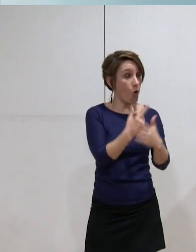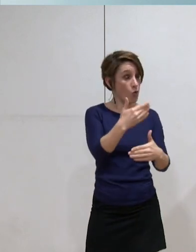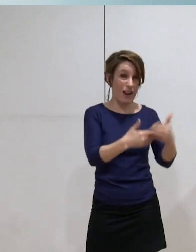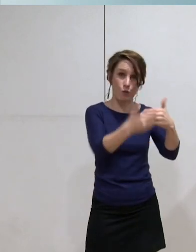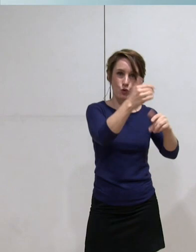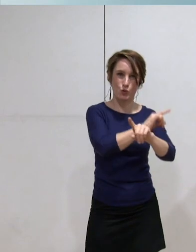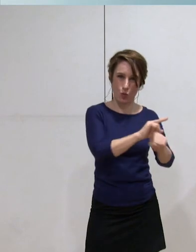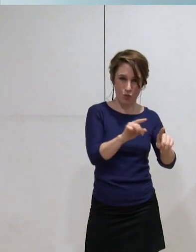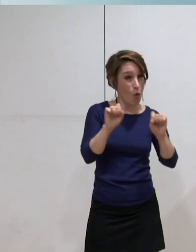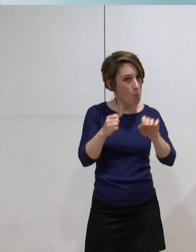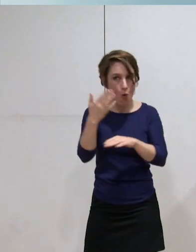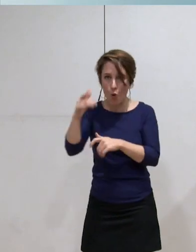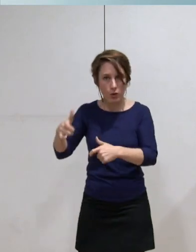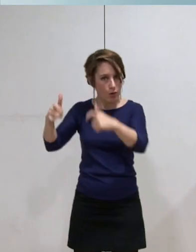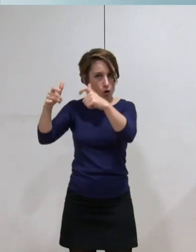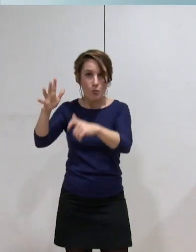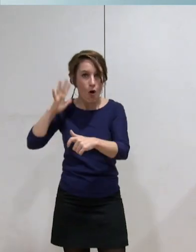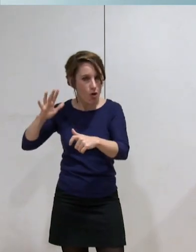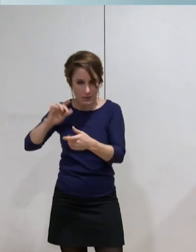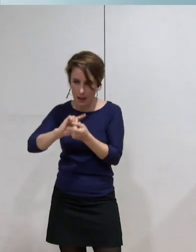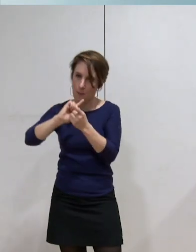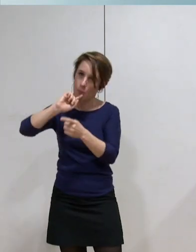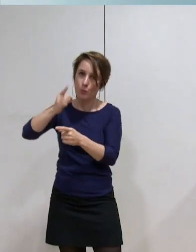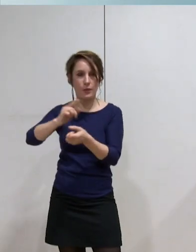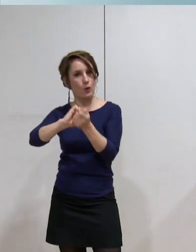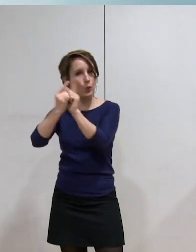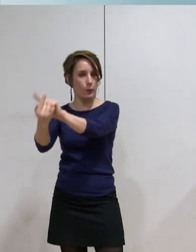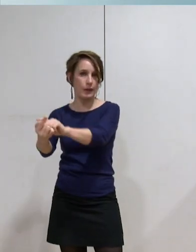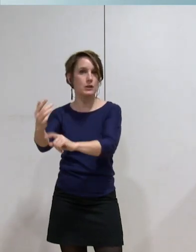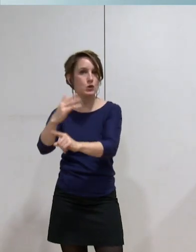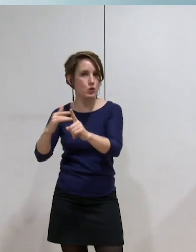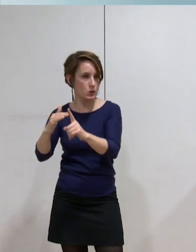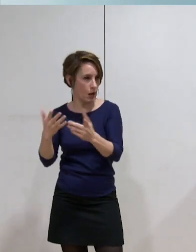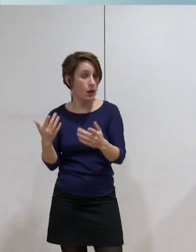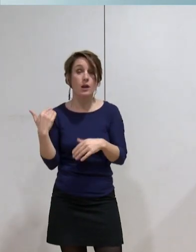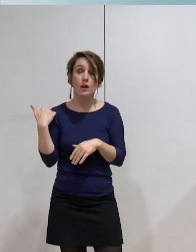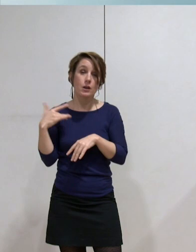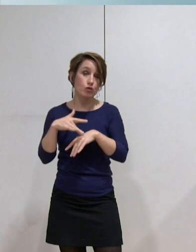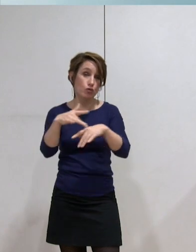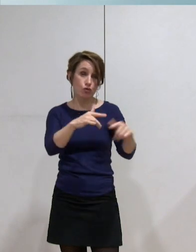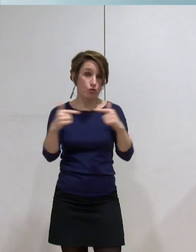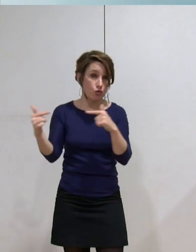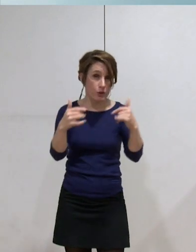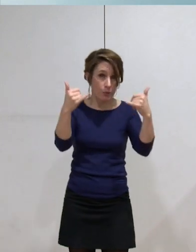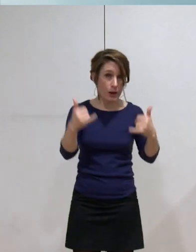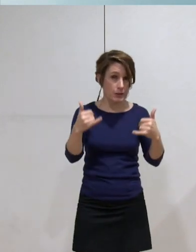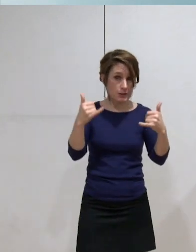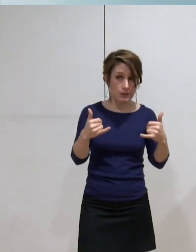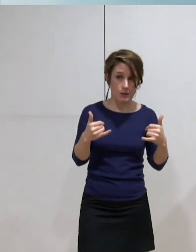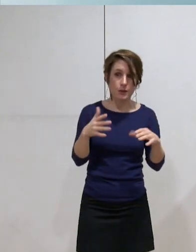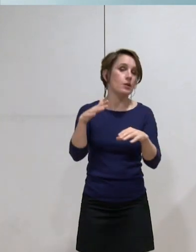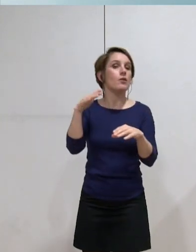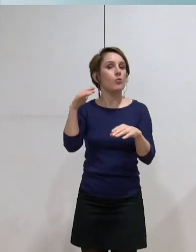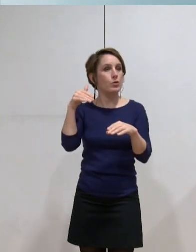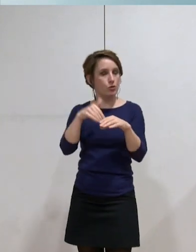propositions qui ont été débattu d'ailleurs ici même et exposé par Monsieur fristau comporte